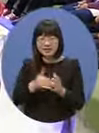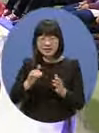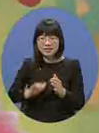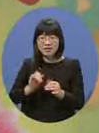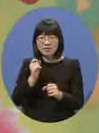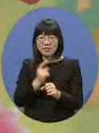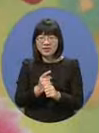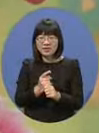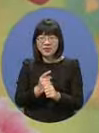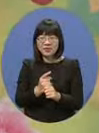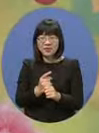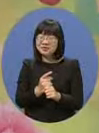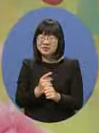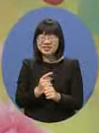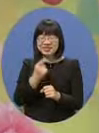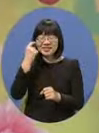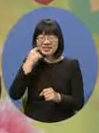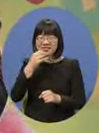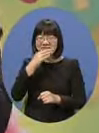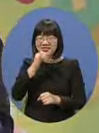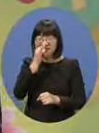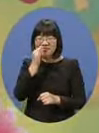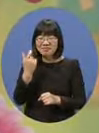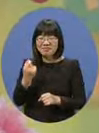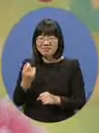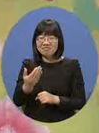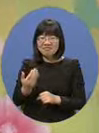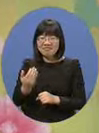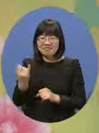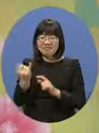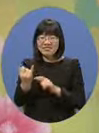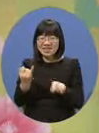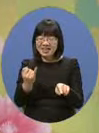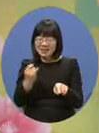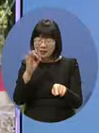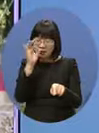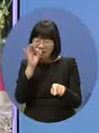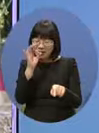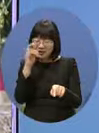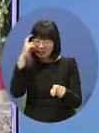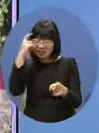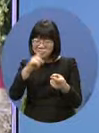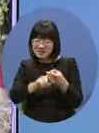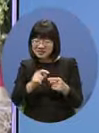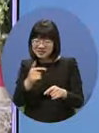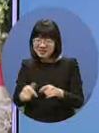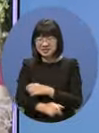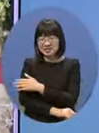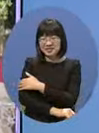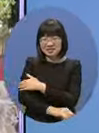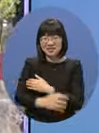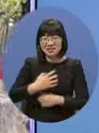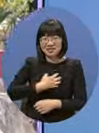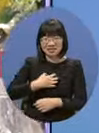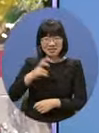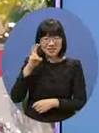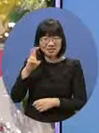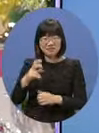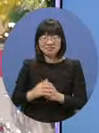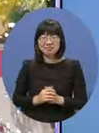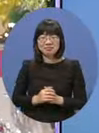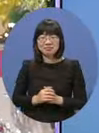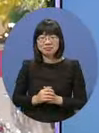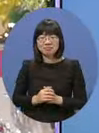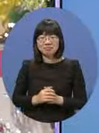뒤에 긴장감이 좀 느껴지는 것 같아요. 예. 운동 부족인 거죠, 아까부터 최명 아나운서는 이걸 굉장히 노리고 있더라고요. 이 부분이 걱정인가 봐요. 예. 그러니까요.